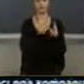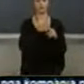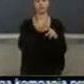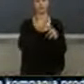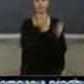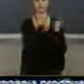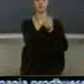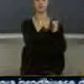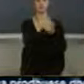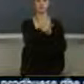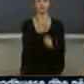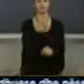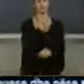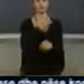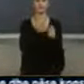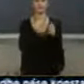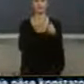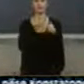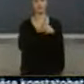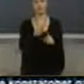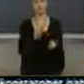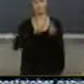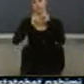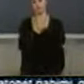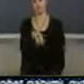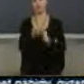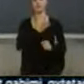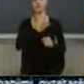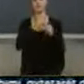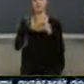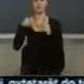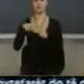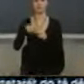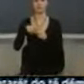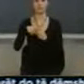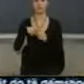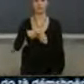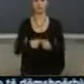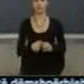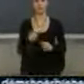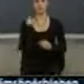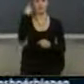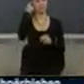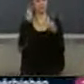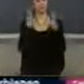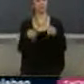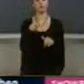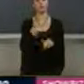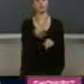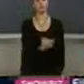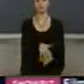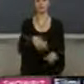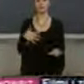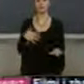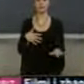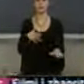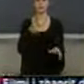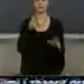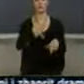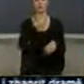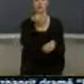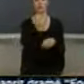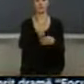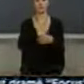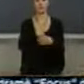me transformimin e Fësëkës në forcët armatosur të Kosovës. Unë besoj se këtë kuvend do të votoj pro